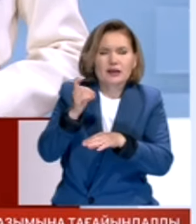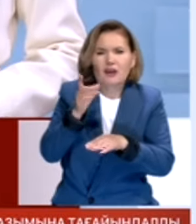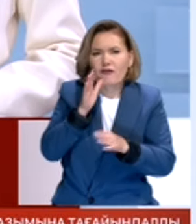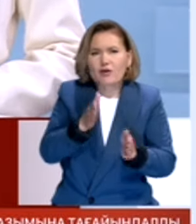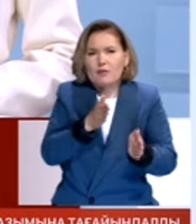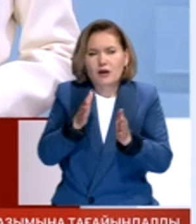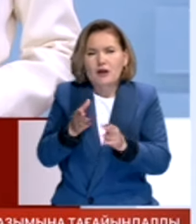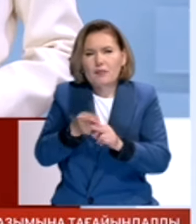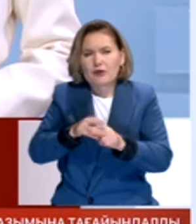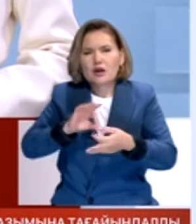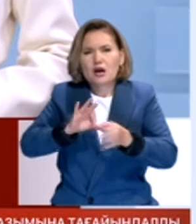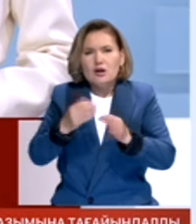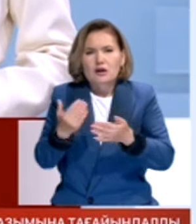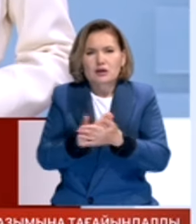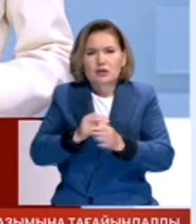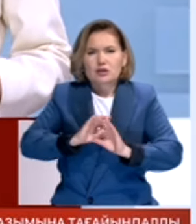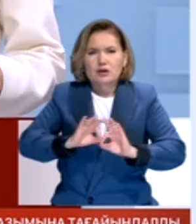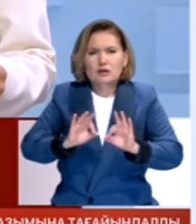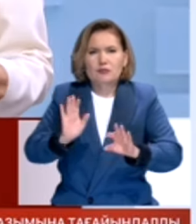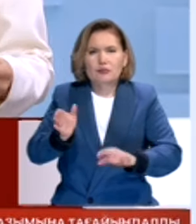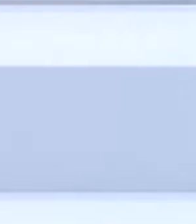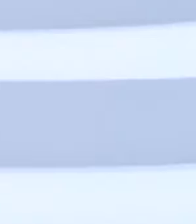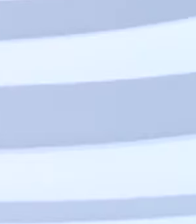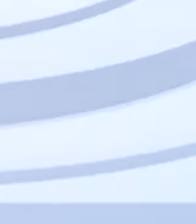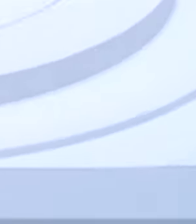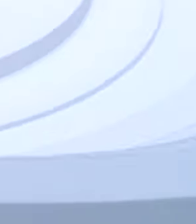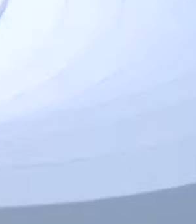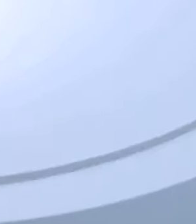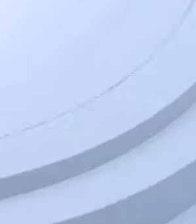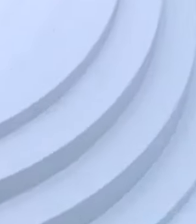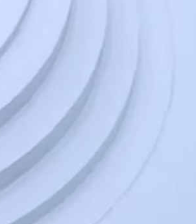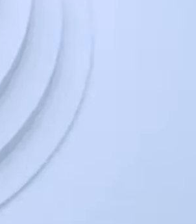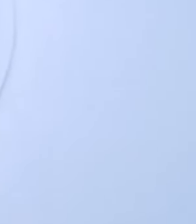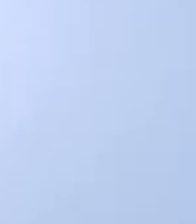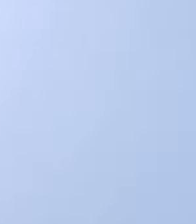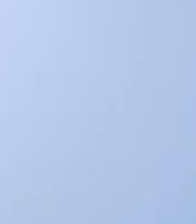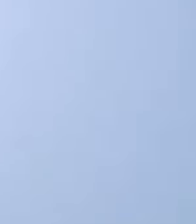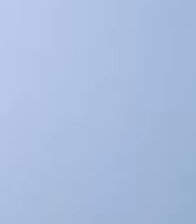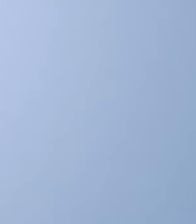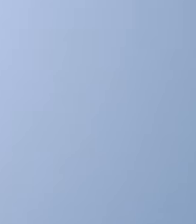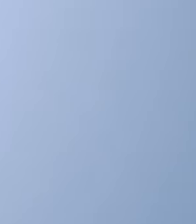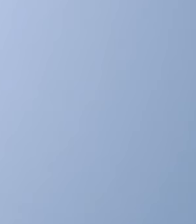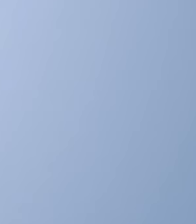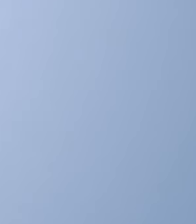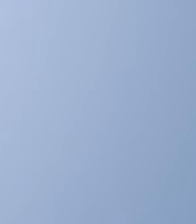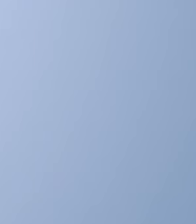өзге де ақпараттар экономика жаңалықтарында.